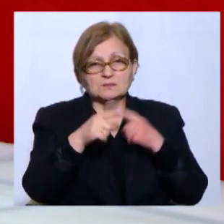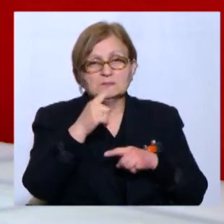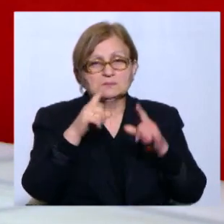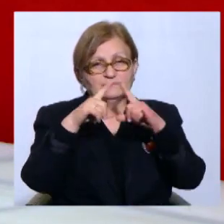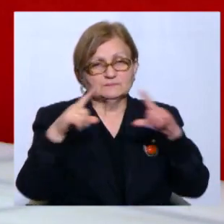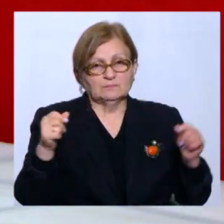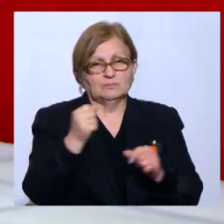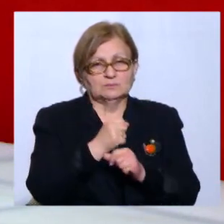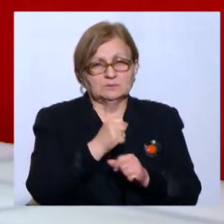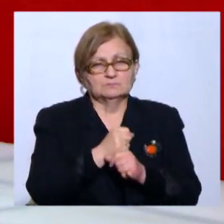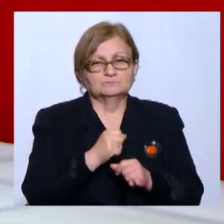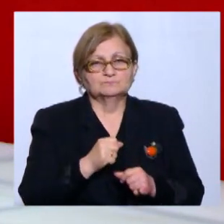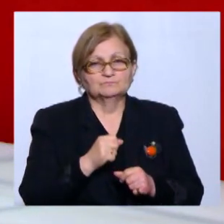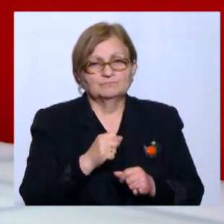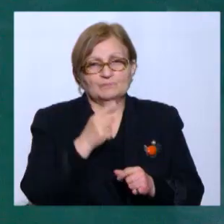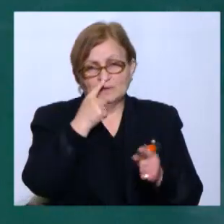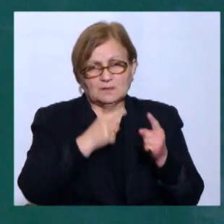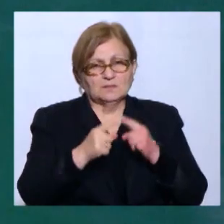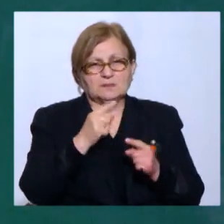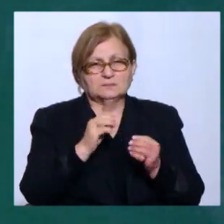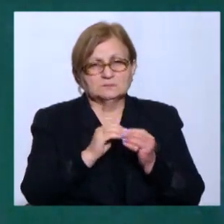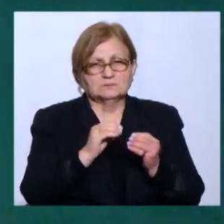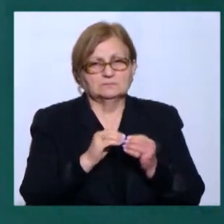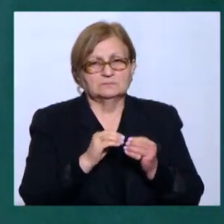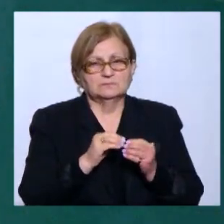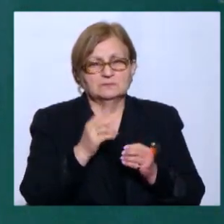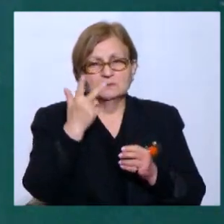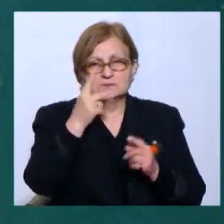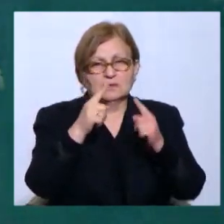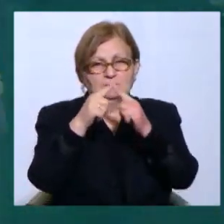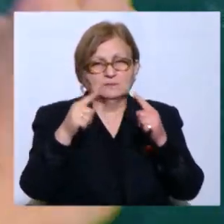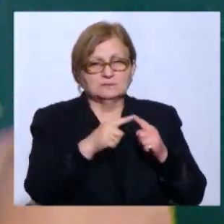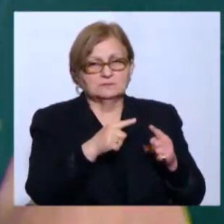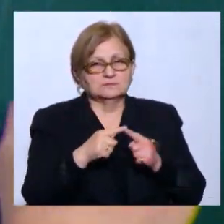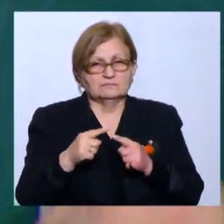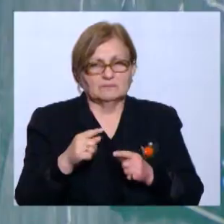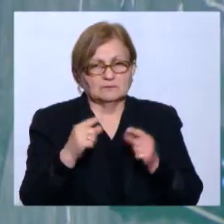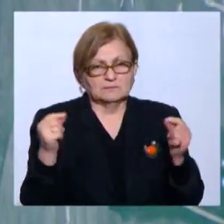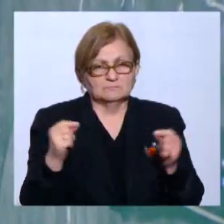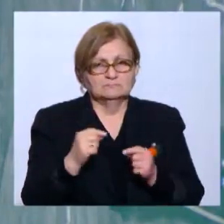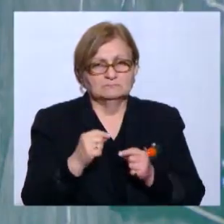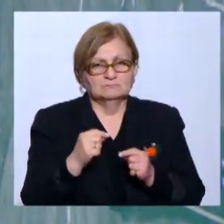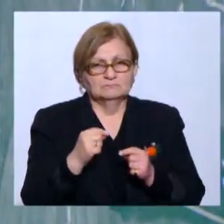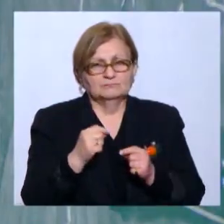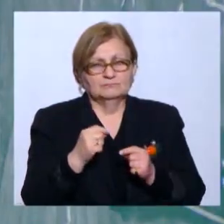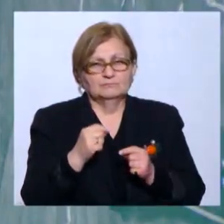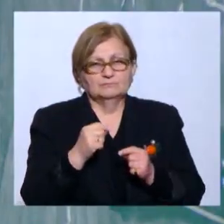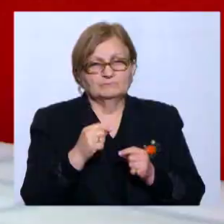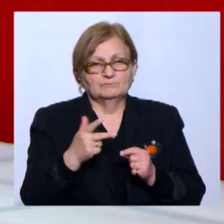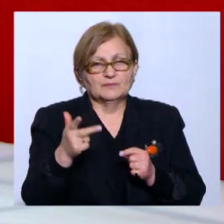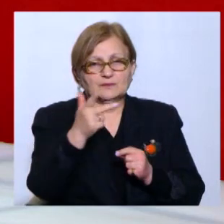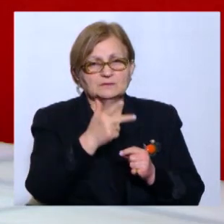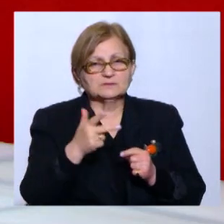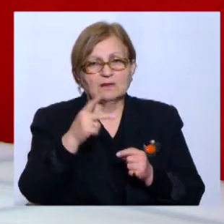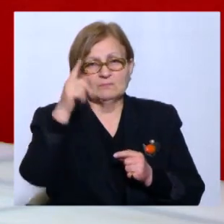სამკუთხედი. Ისევ და ისევ სამი წვერო ან სამი კუთხე და შესაბამისად სამი